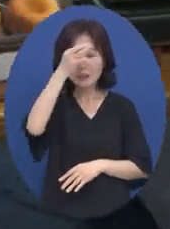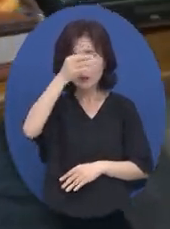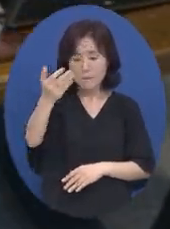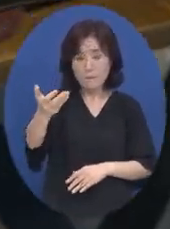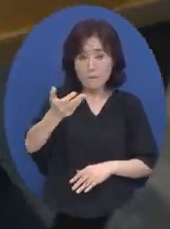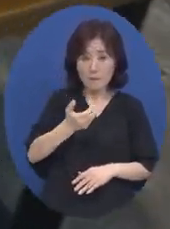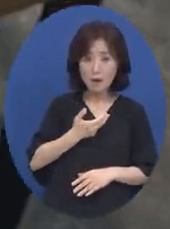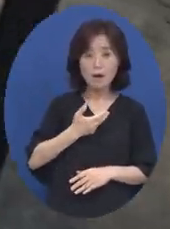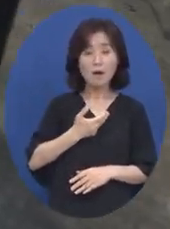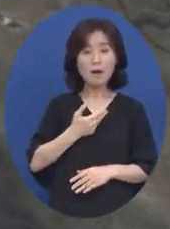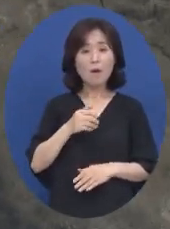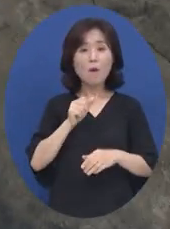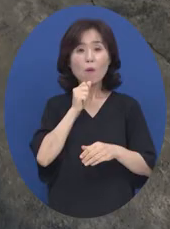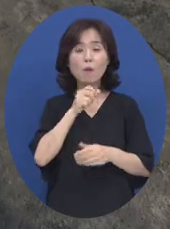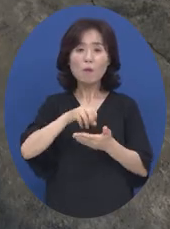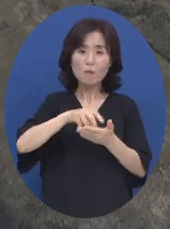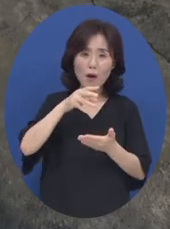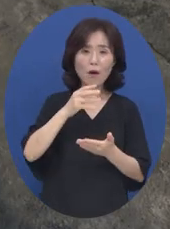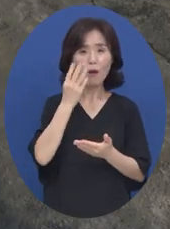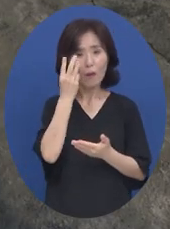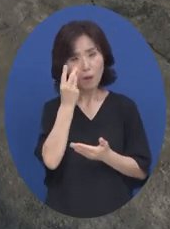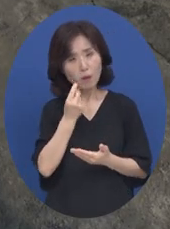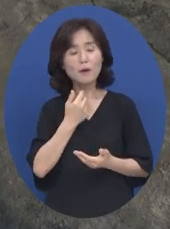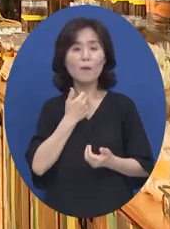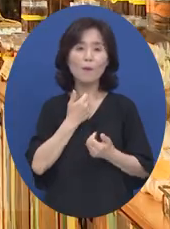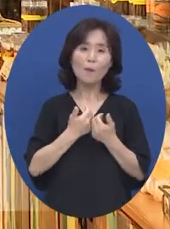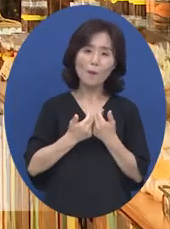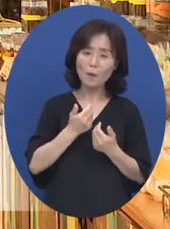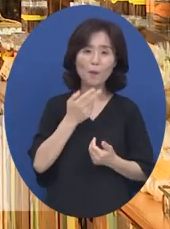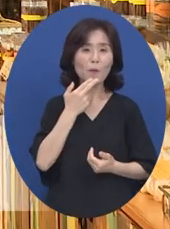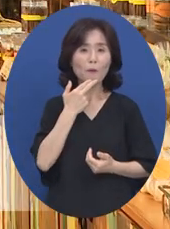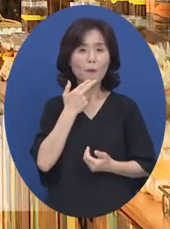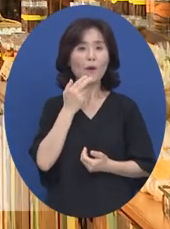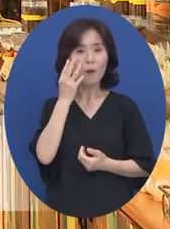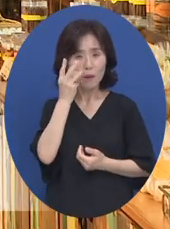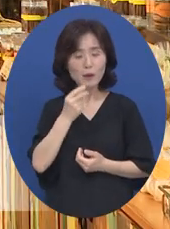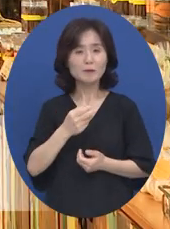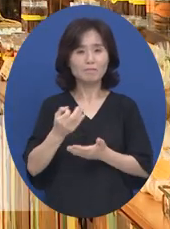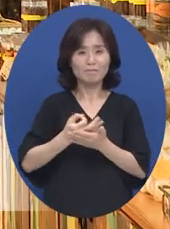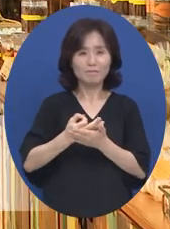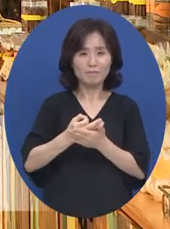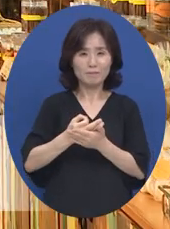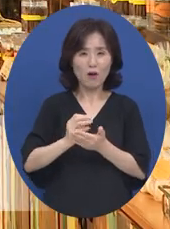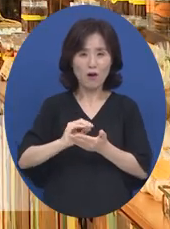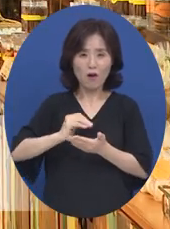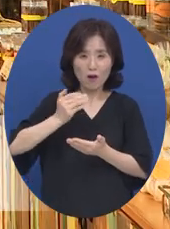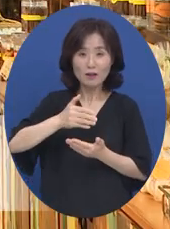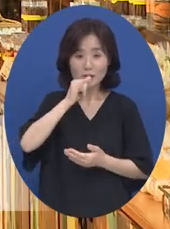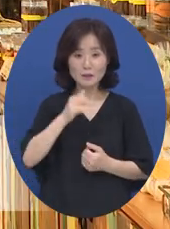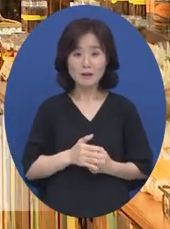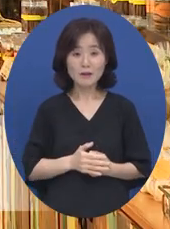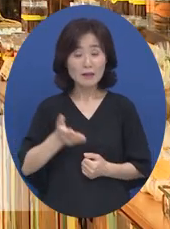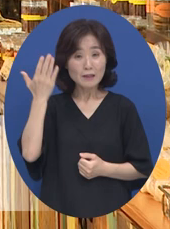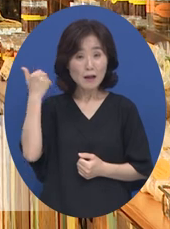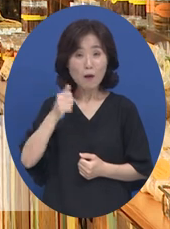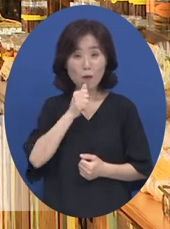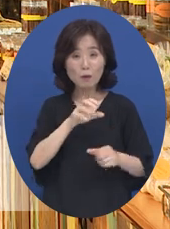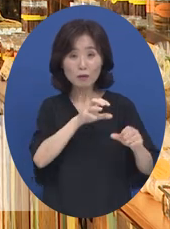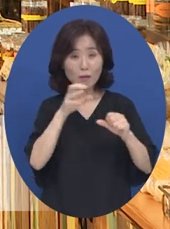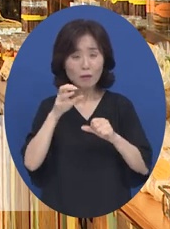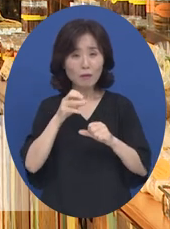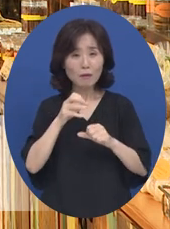과자를 내놓았고 생산비도 줄일 수 있었습니다. 기존에 저희가 콩을 가공을 해서 했을 때는 이런 맛을 낼 수가 없었어요. 근데